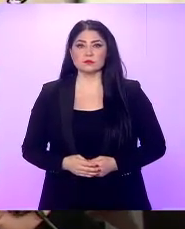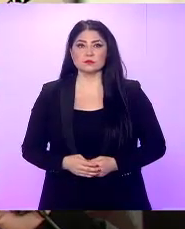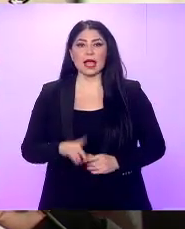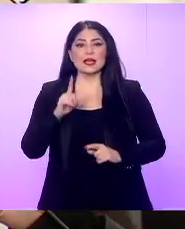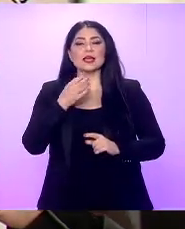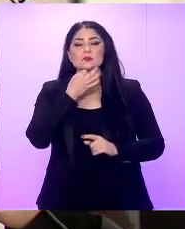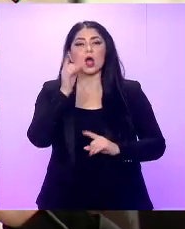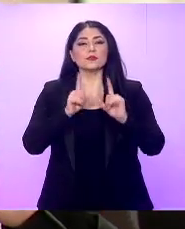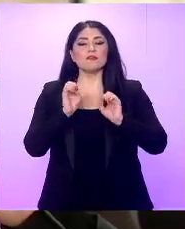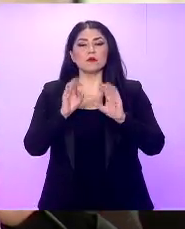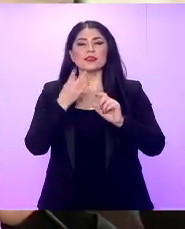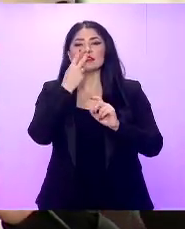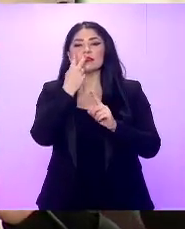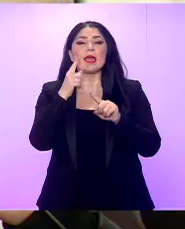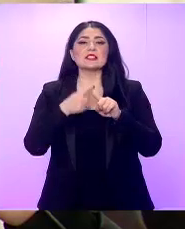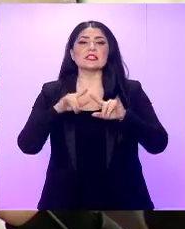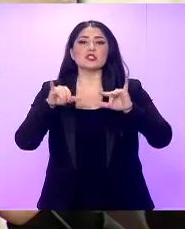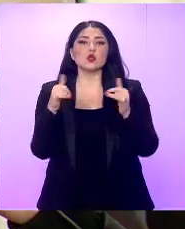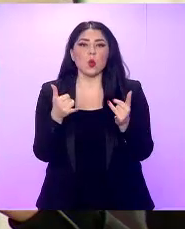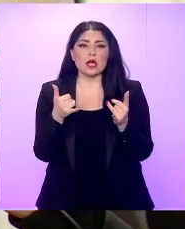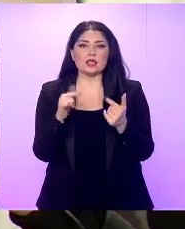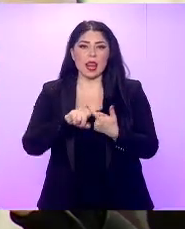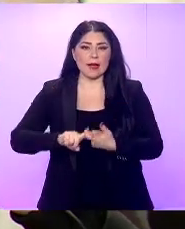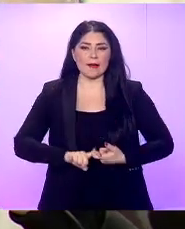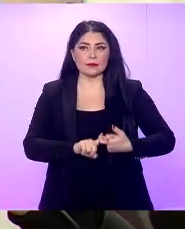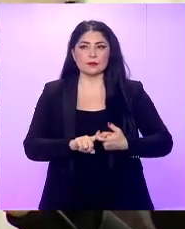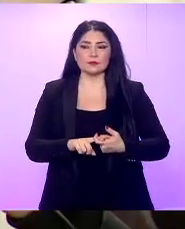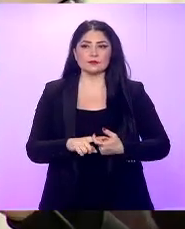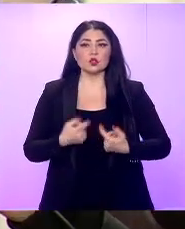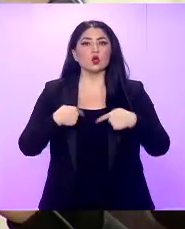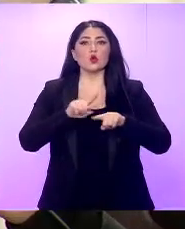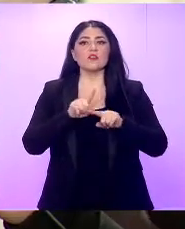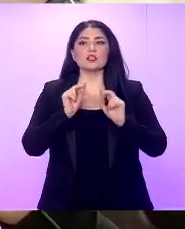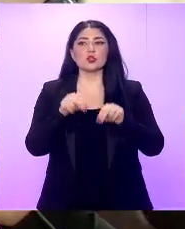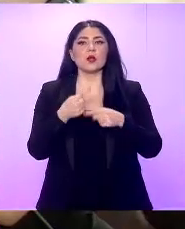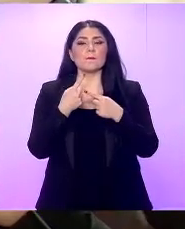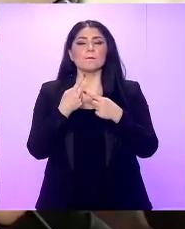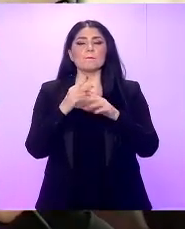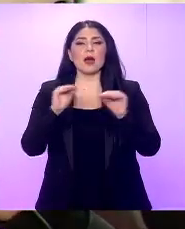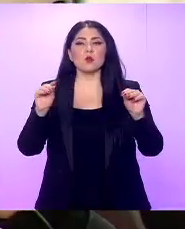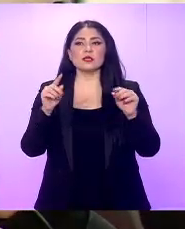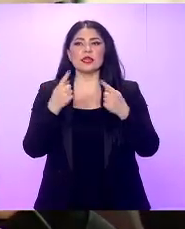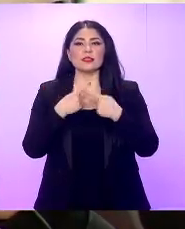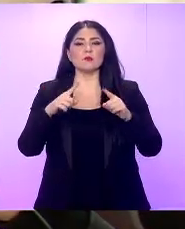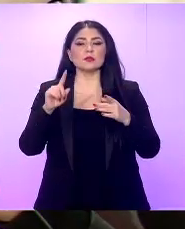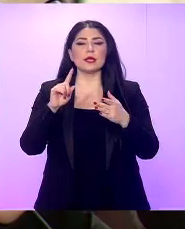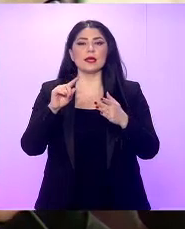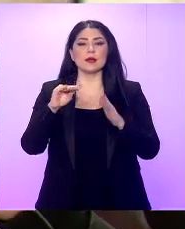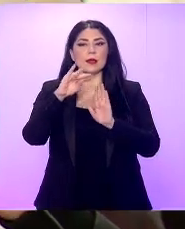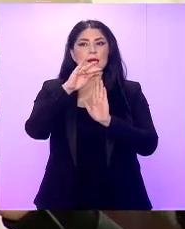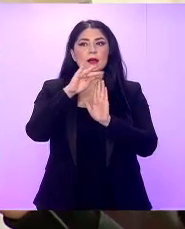context. Deci, ca principiu, noi vrem să nu creăm mai multe tipuri de TVA. Deja avem în